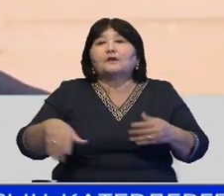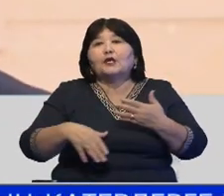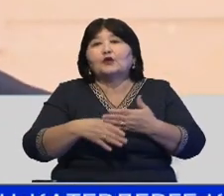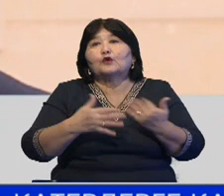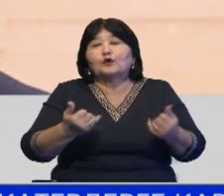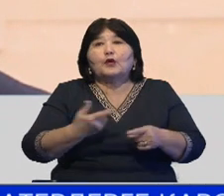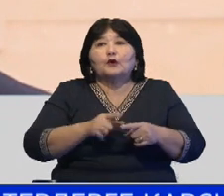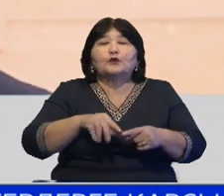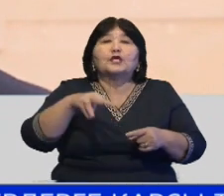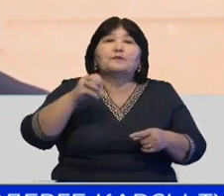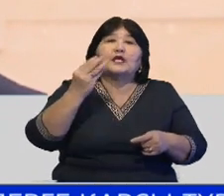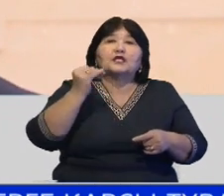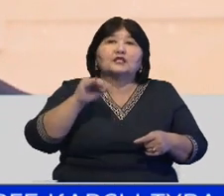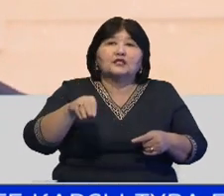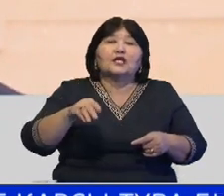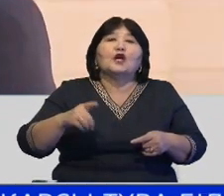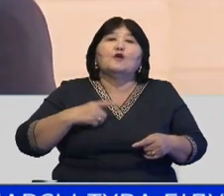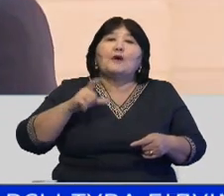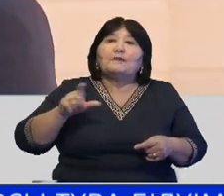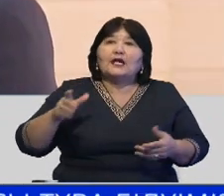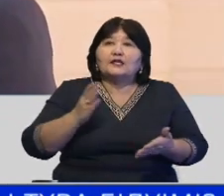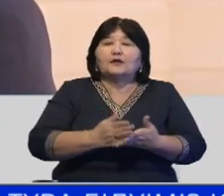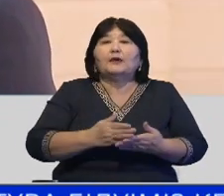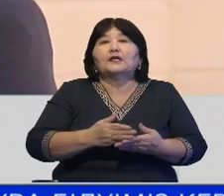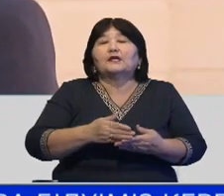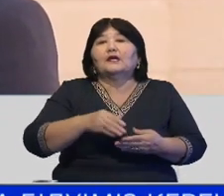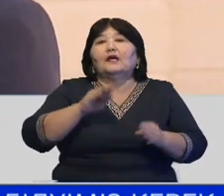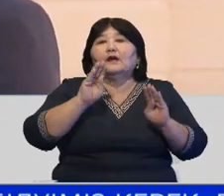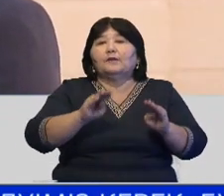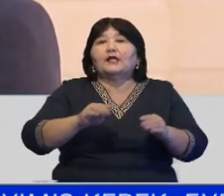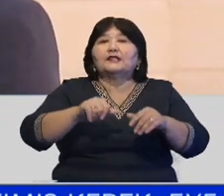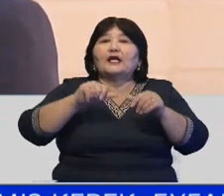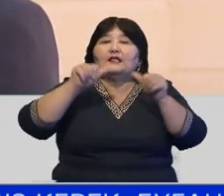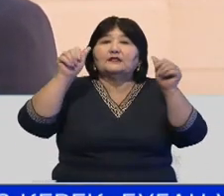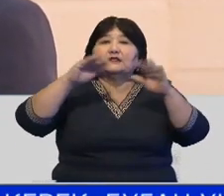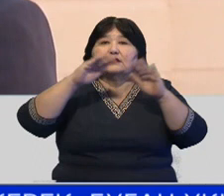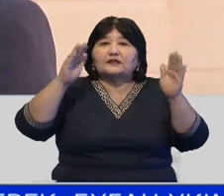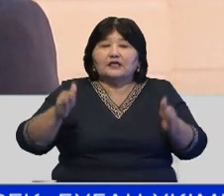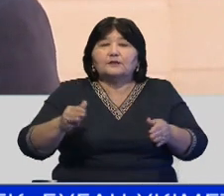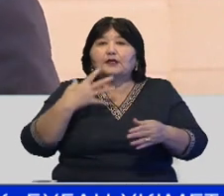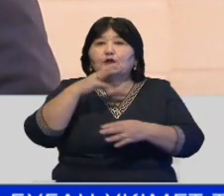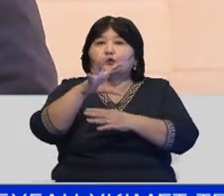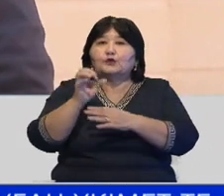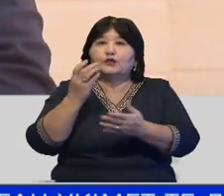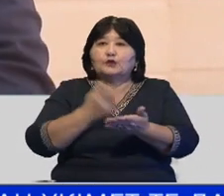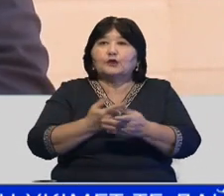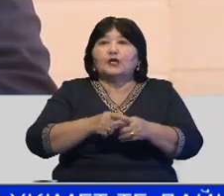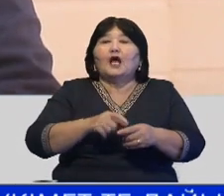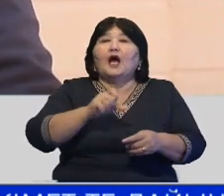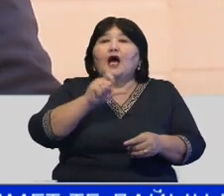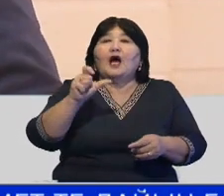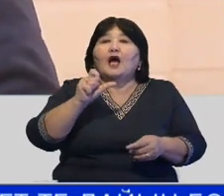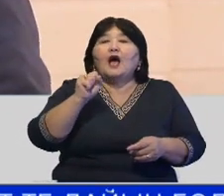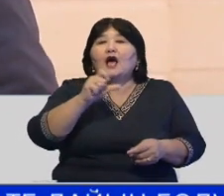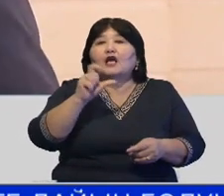көмегімен осы мешітіміздің мамандары бар, қабір басында орнатылған құлптастардың барлығы суретке түсіріліп, жаңағы аэросъемка